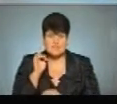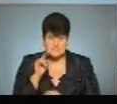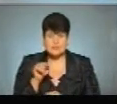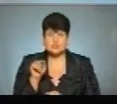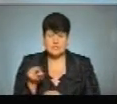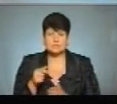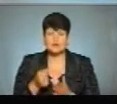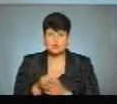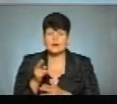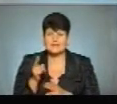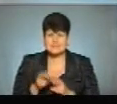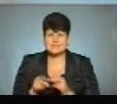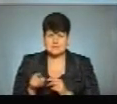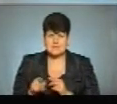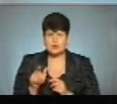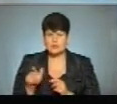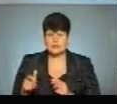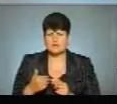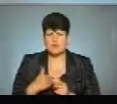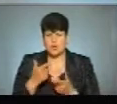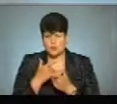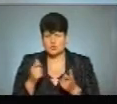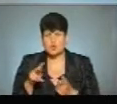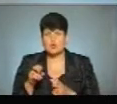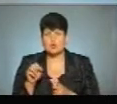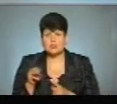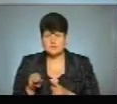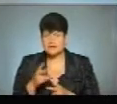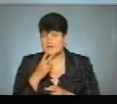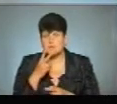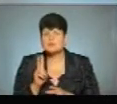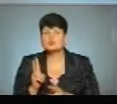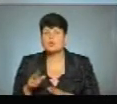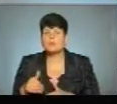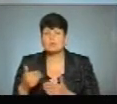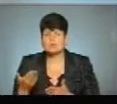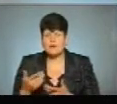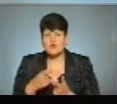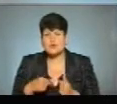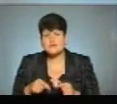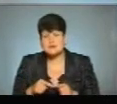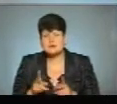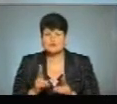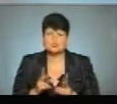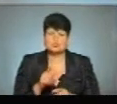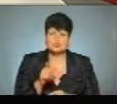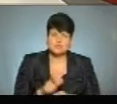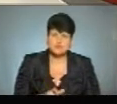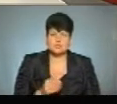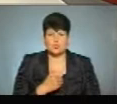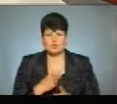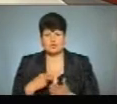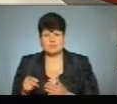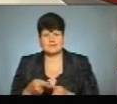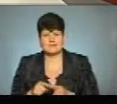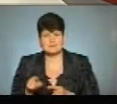там до кінця, хто людина, яка оголошує лот, вона не бачить, хто подався, яка організація, яка людина хоче, наприклад, купити